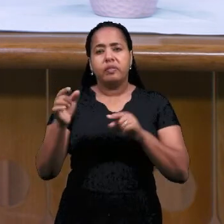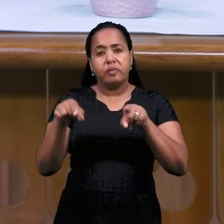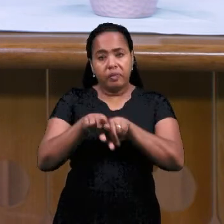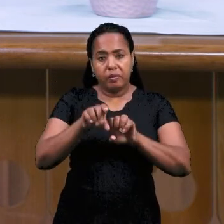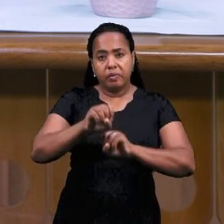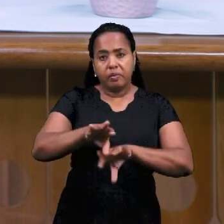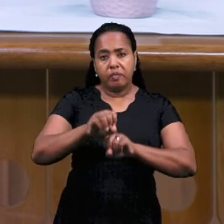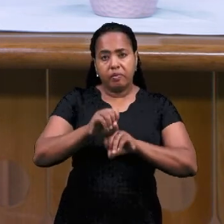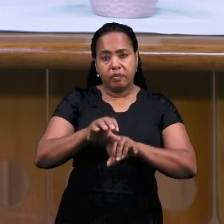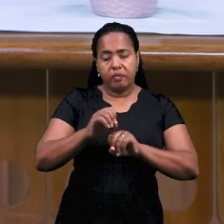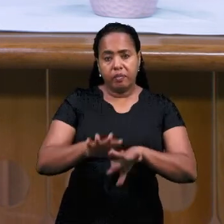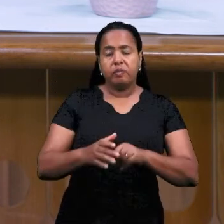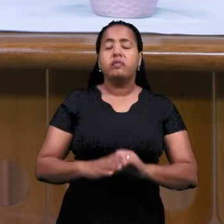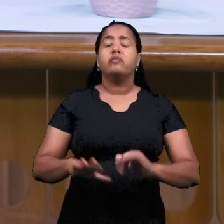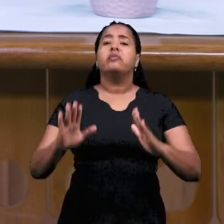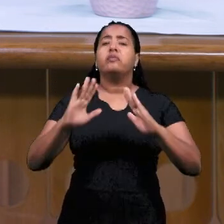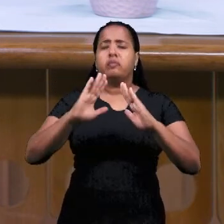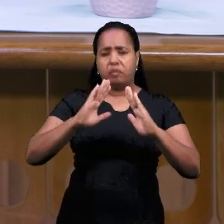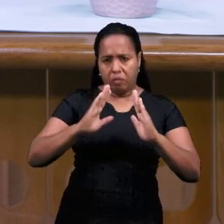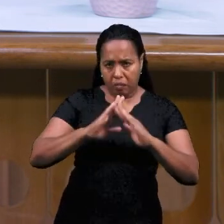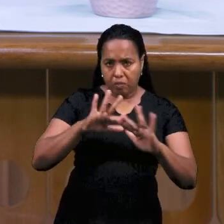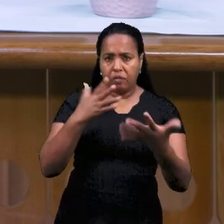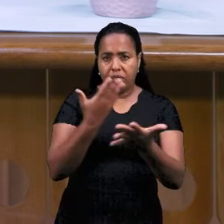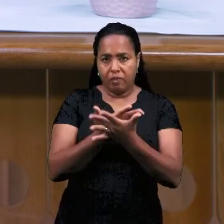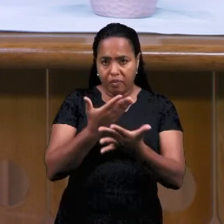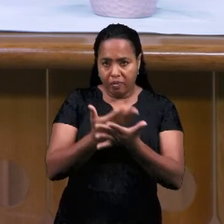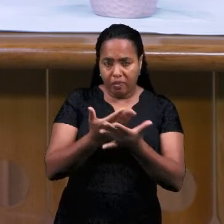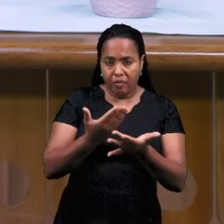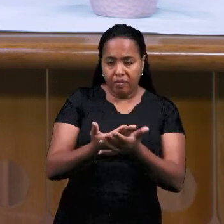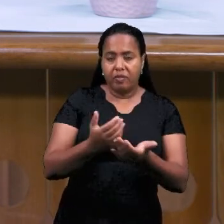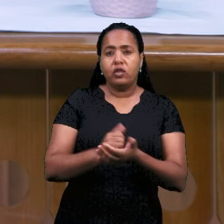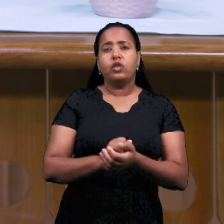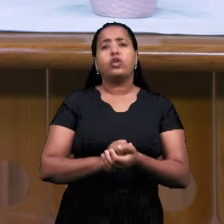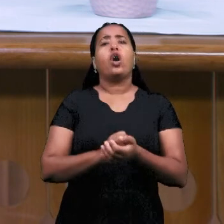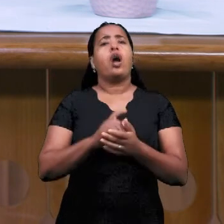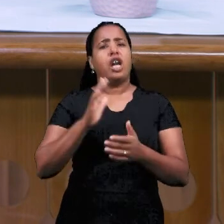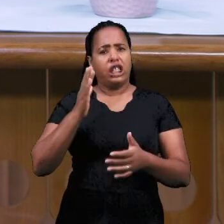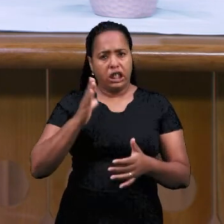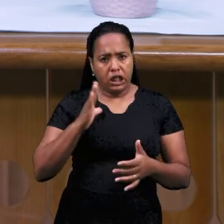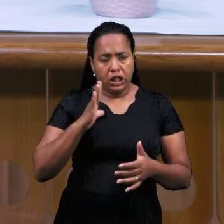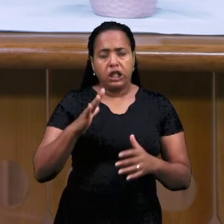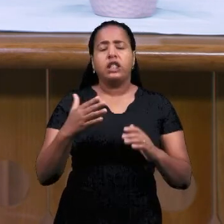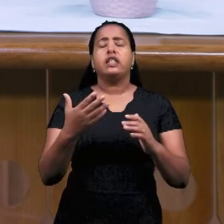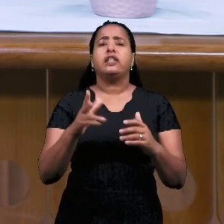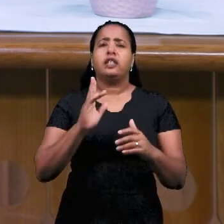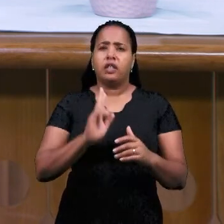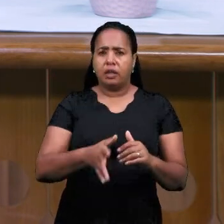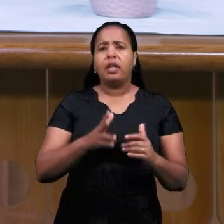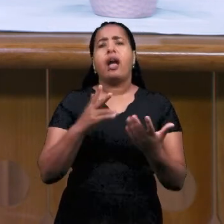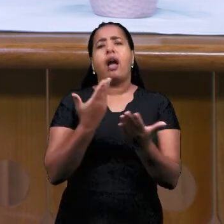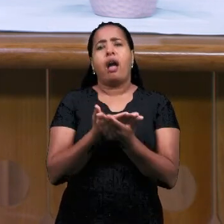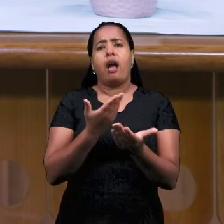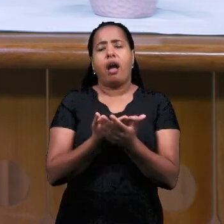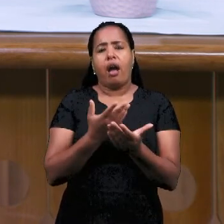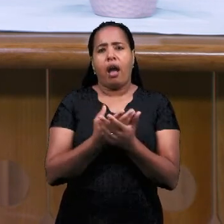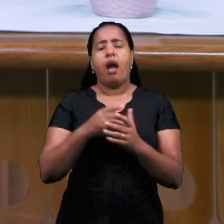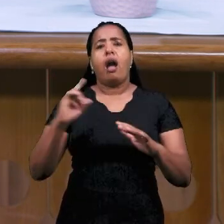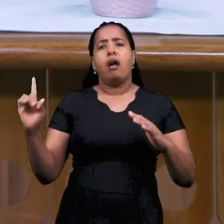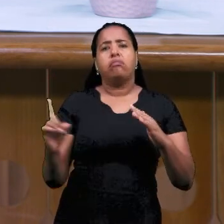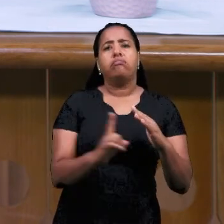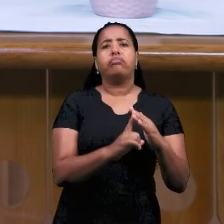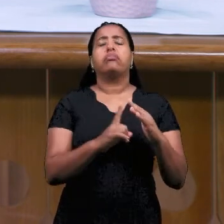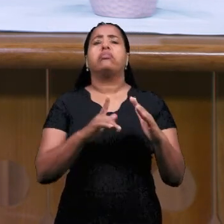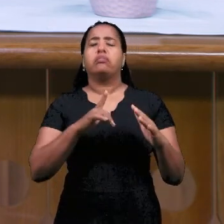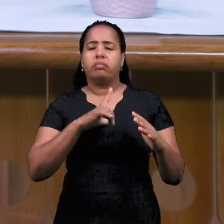aussi, Seigneur, dans les écoles euh, où, où elles ont commencé déjà leurs